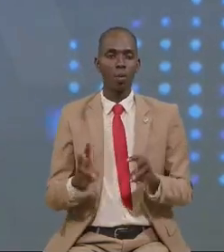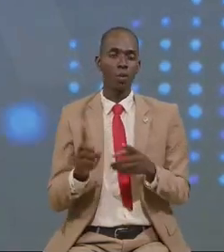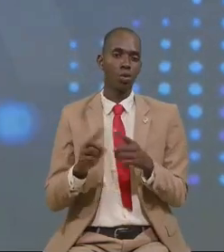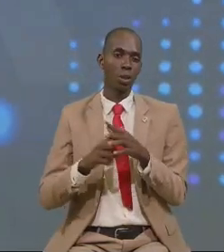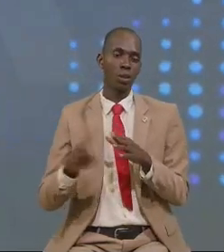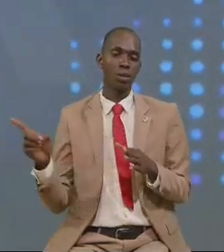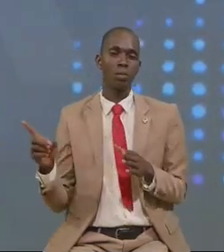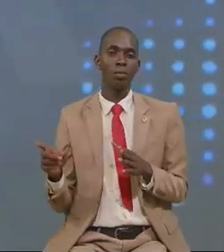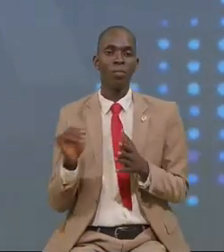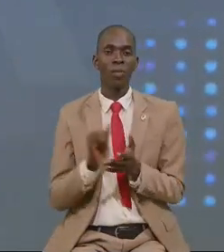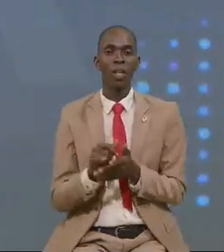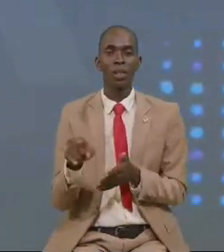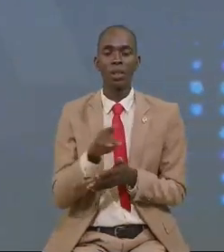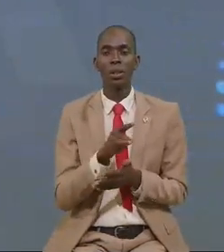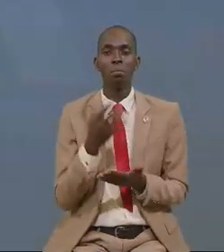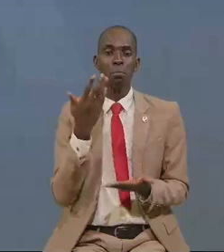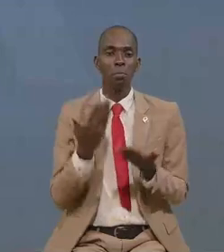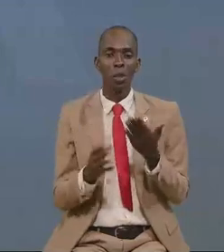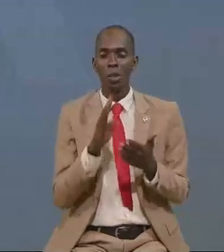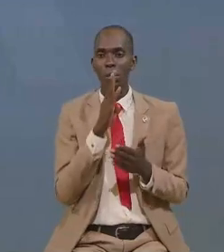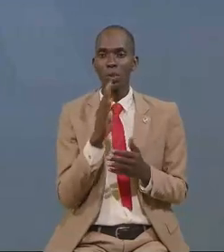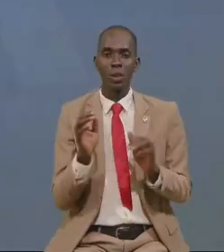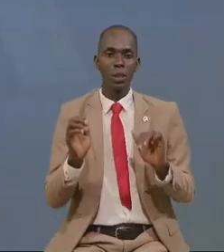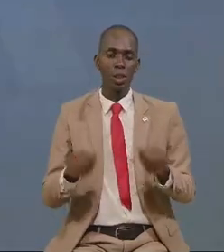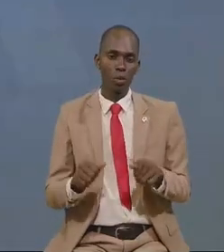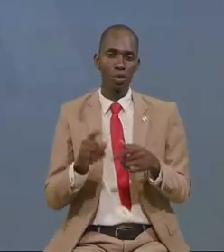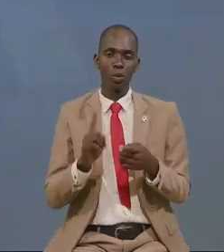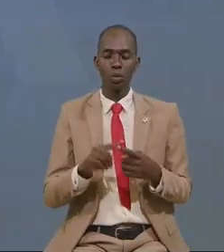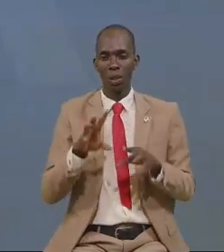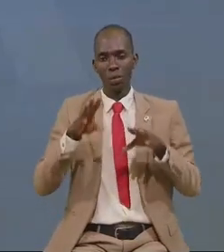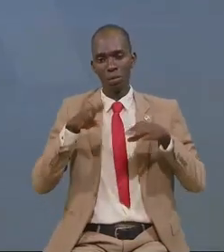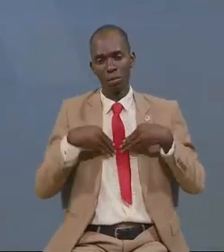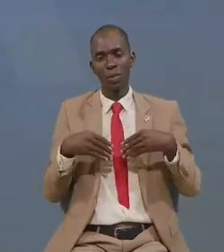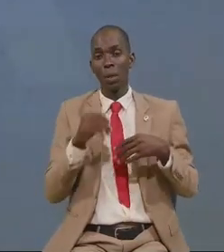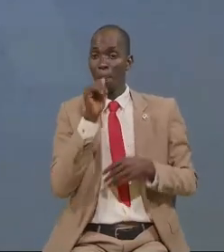échapper afin que vous puissiez la supporter.